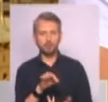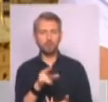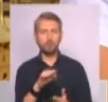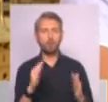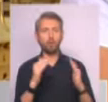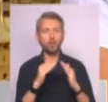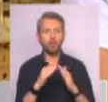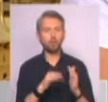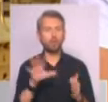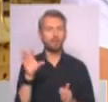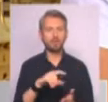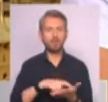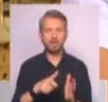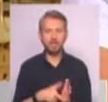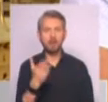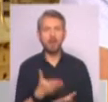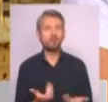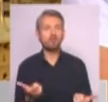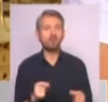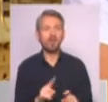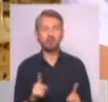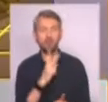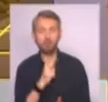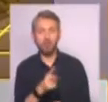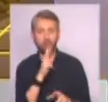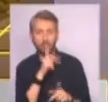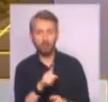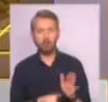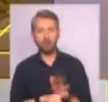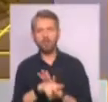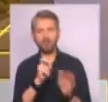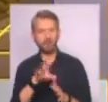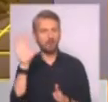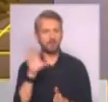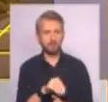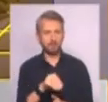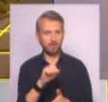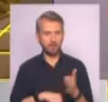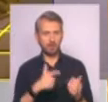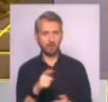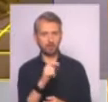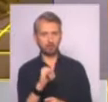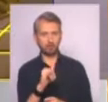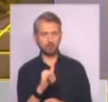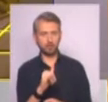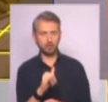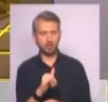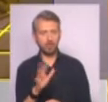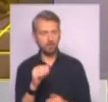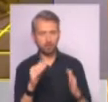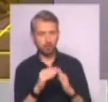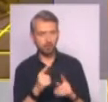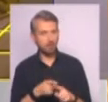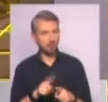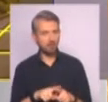будинку, по всім квартирам. І якщо десь вони щось бачать, що не так, починають виключати взагалі від газу, газопостачання весь будинок. Що є,